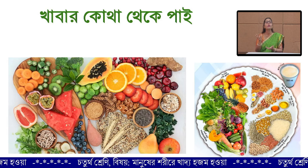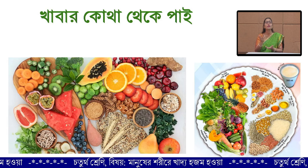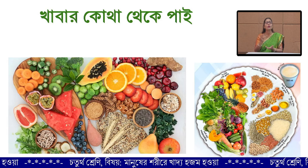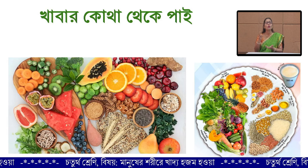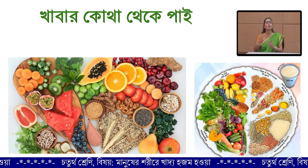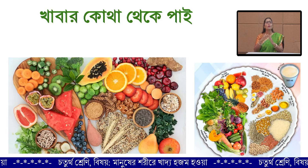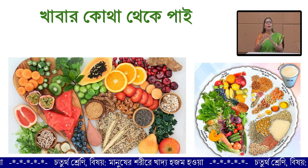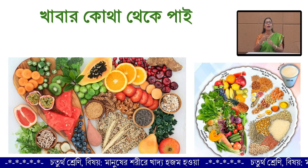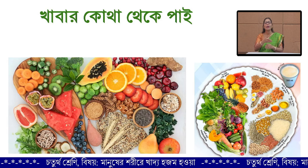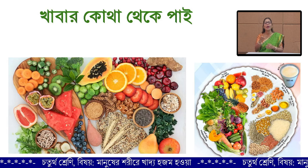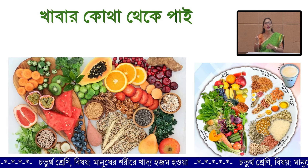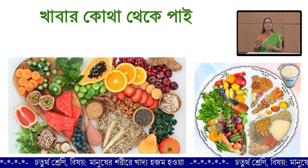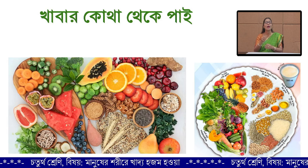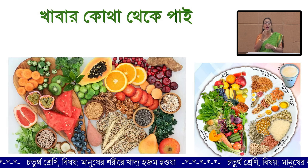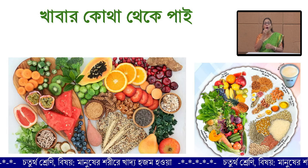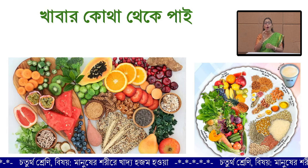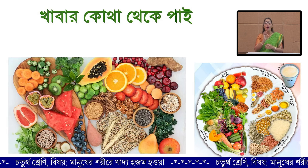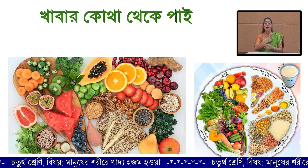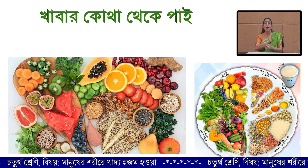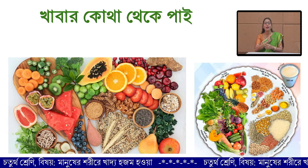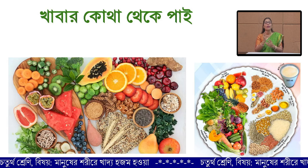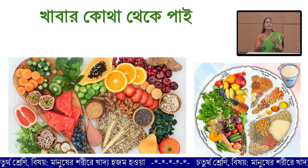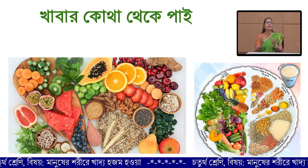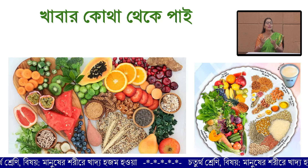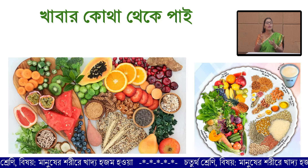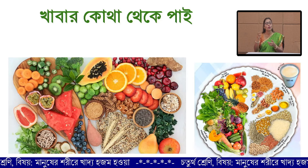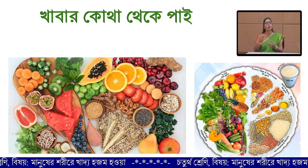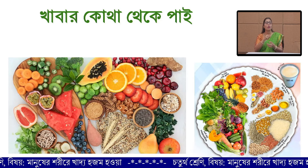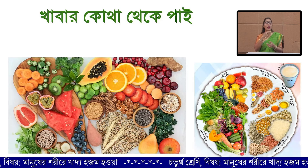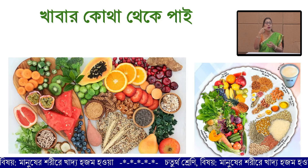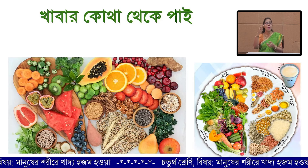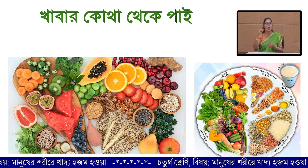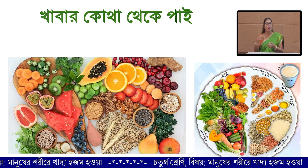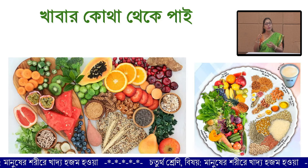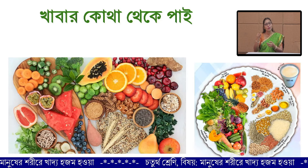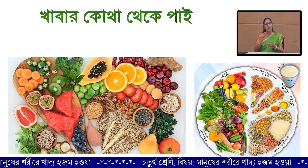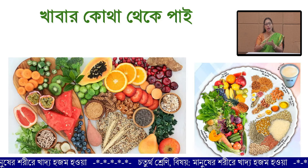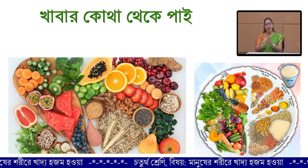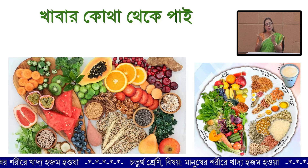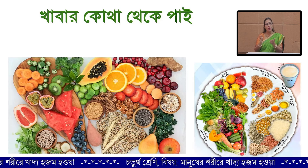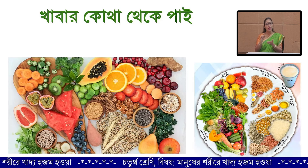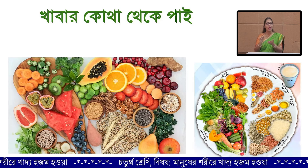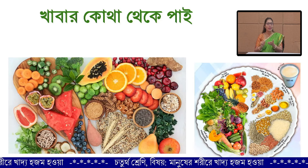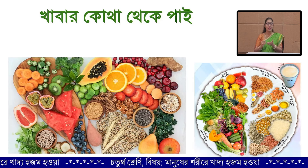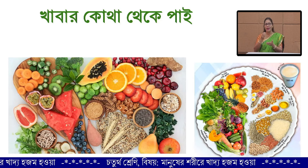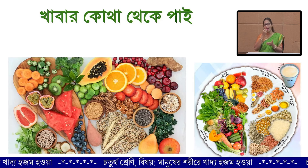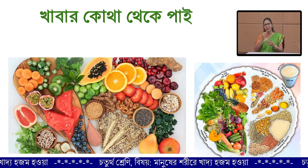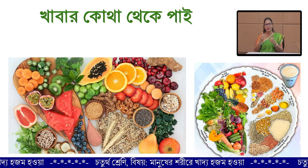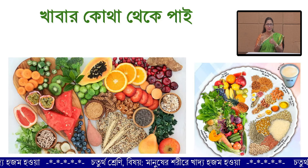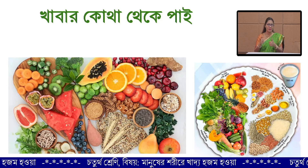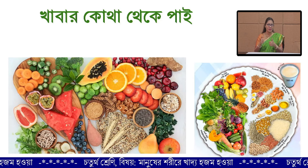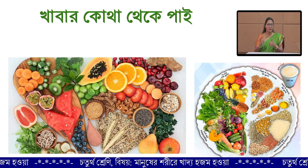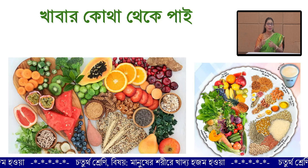এলাকায় পরিচিত যে সমস্ত খাদ্য হয় সেগুলো তোমরা খেয়ে থাকো